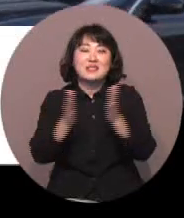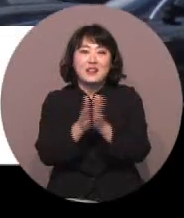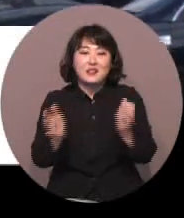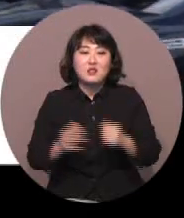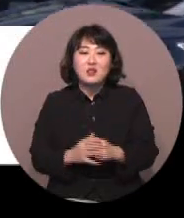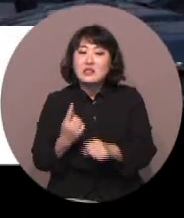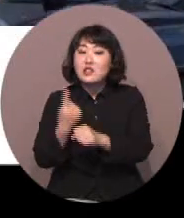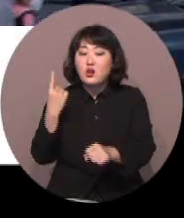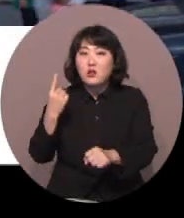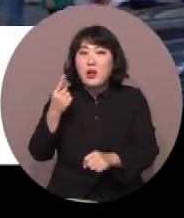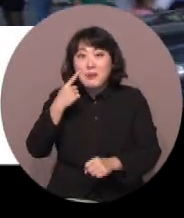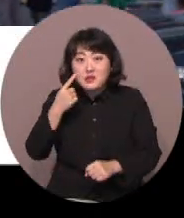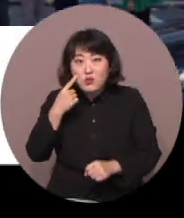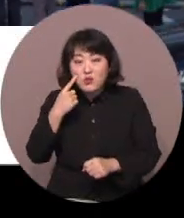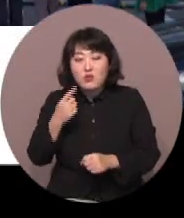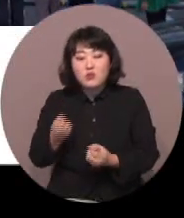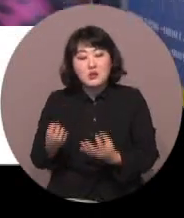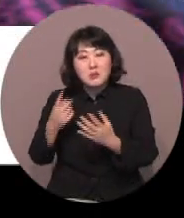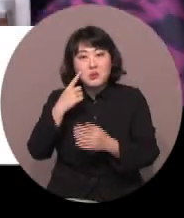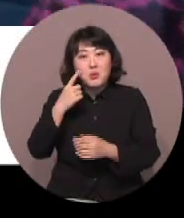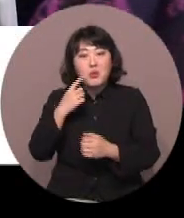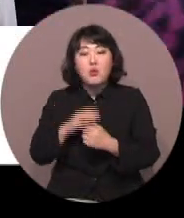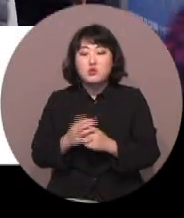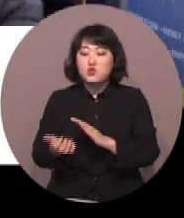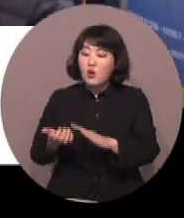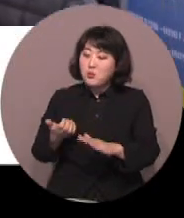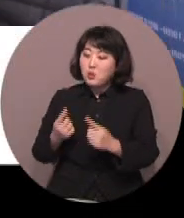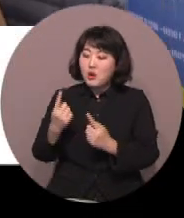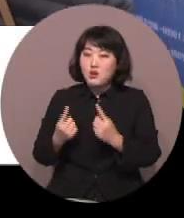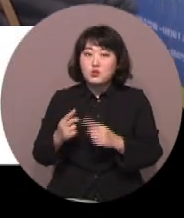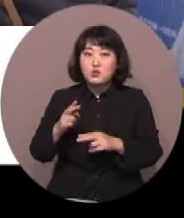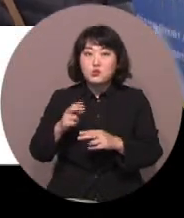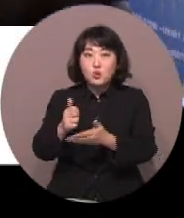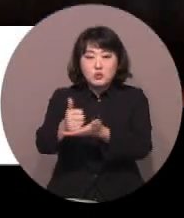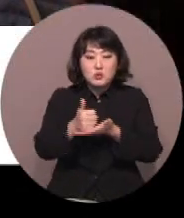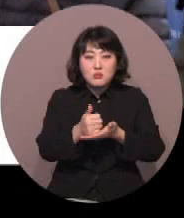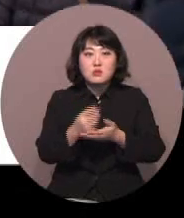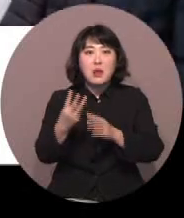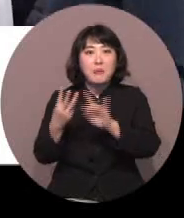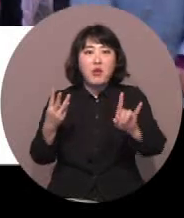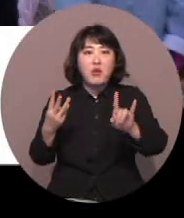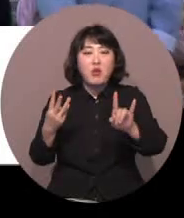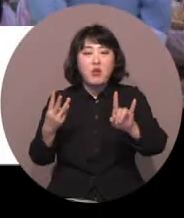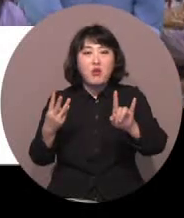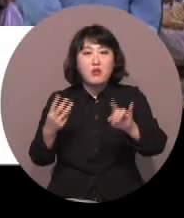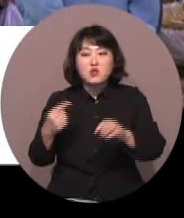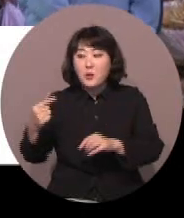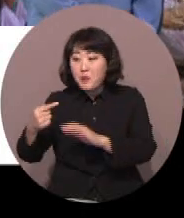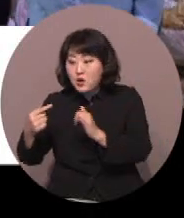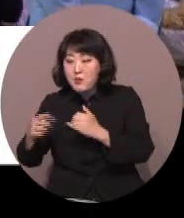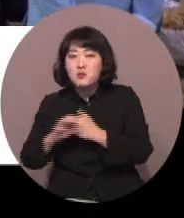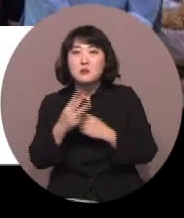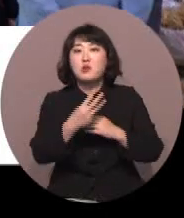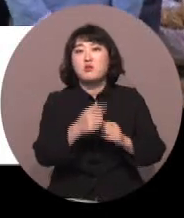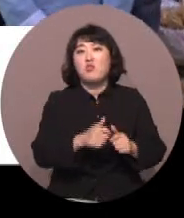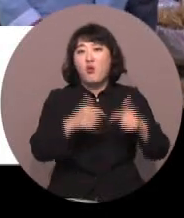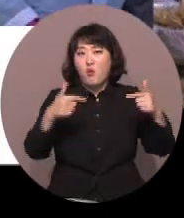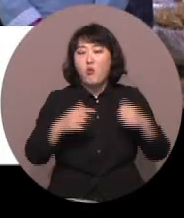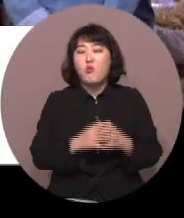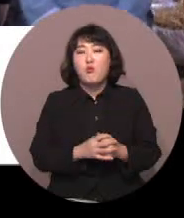행사를 한 해 보니 하기 전보다 방문객이 안 3배 정도로 들었고 천명 에서 3천 정도 들었고